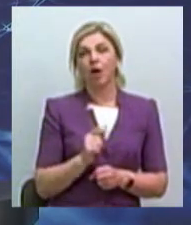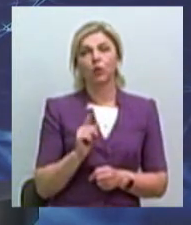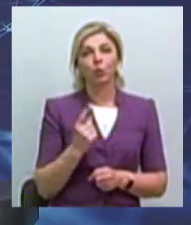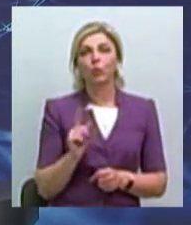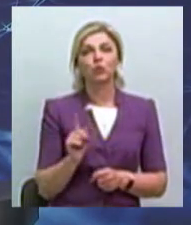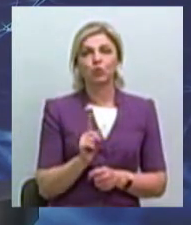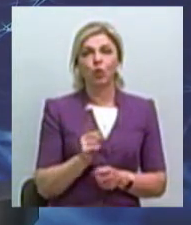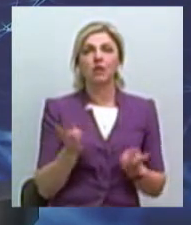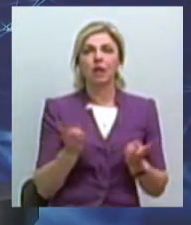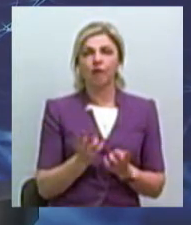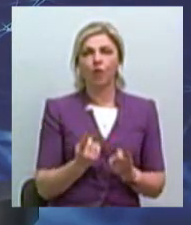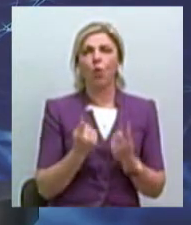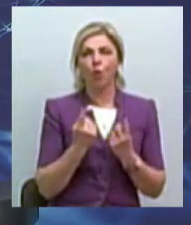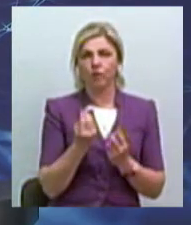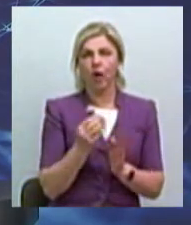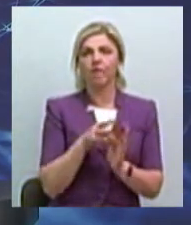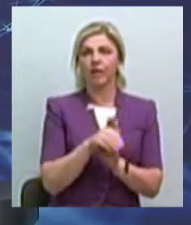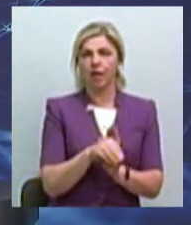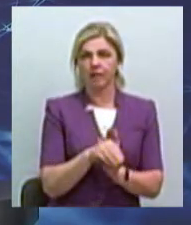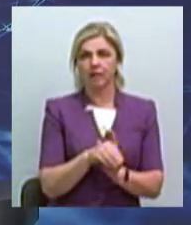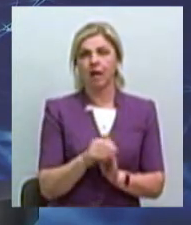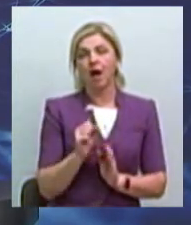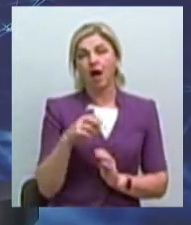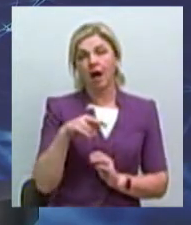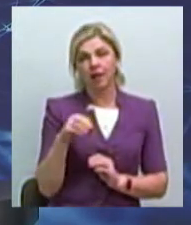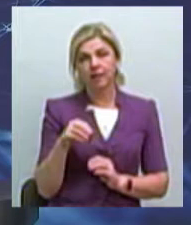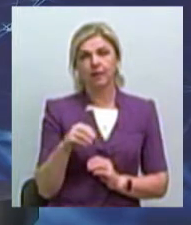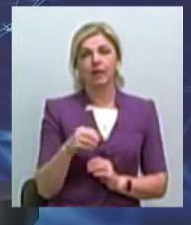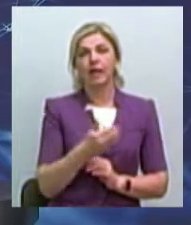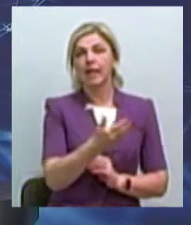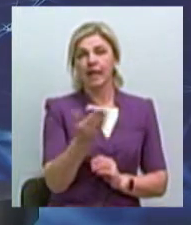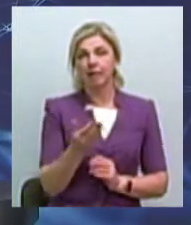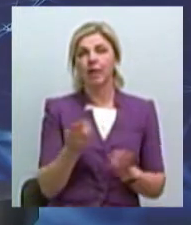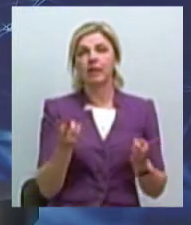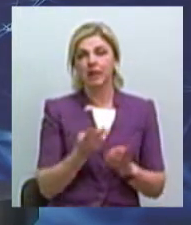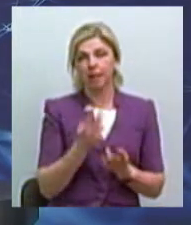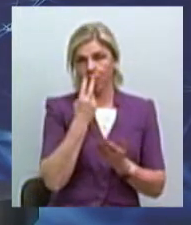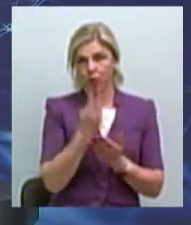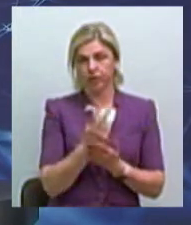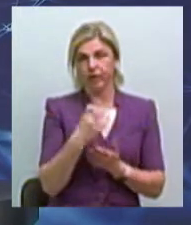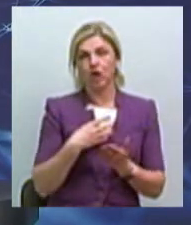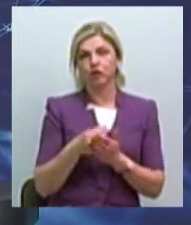Тому що потрібно великі вкладення грошові, але їм потрібно буде подивитися